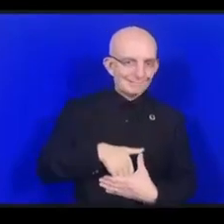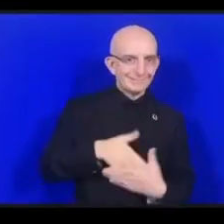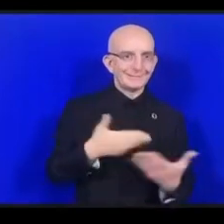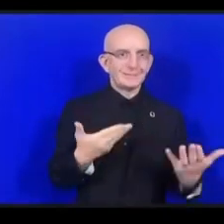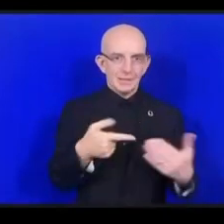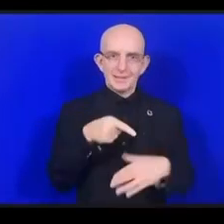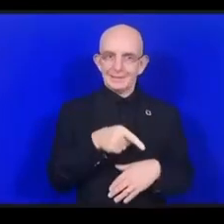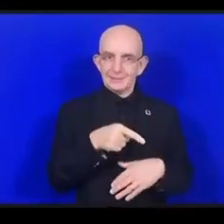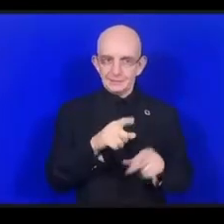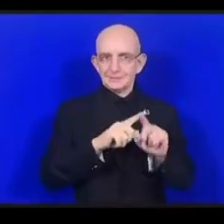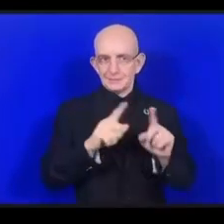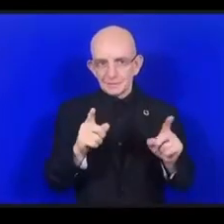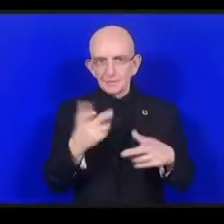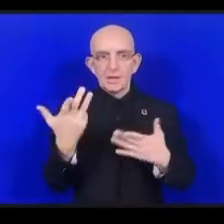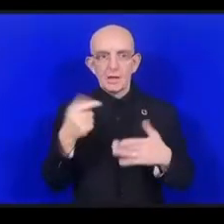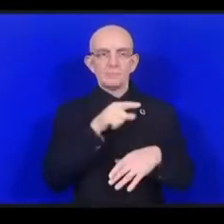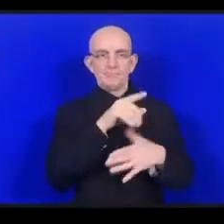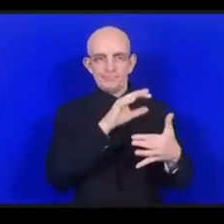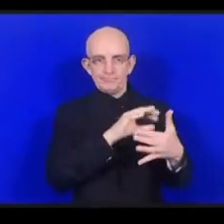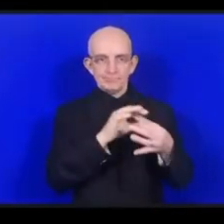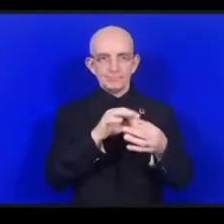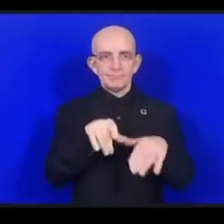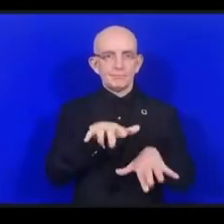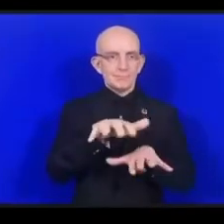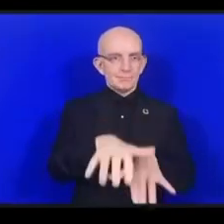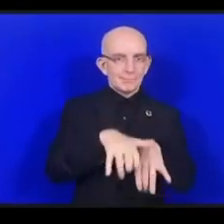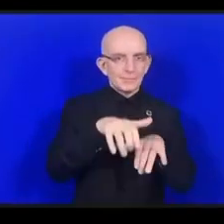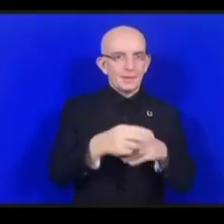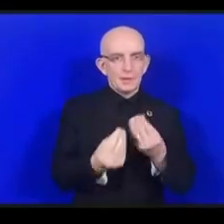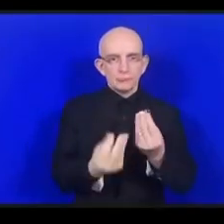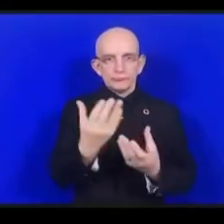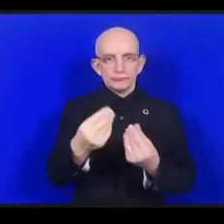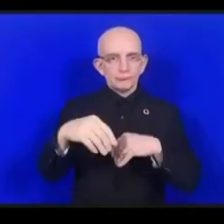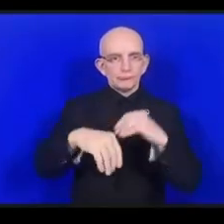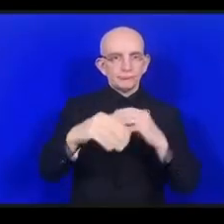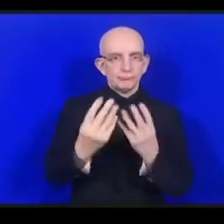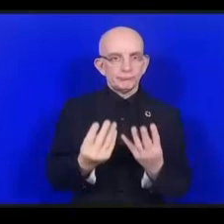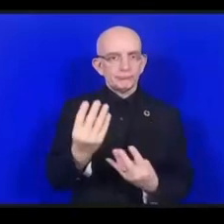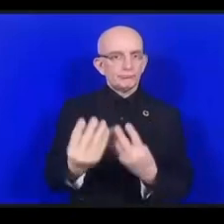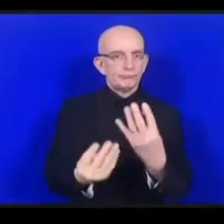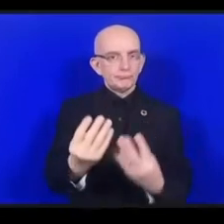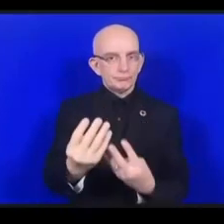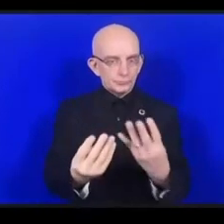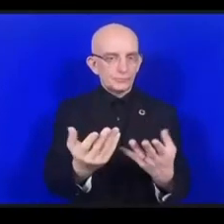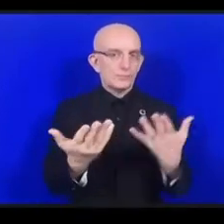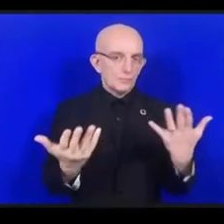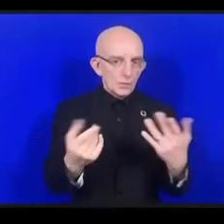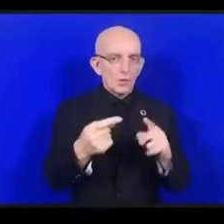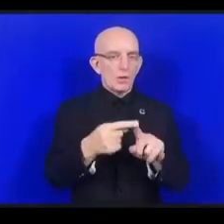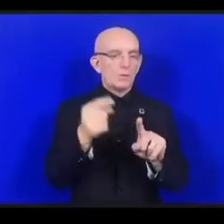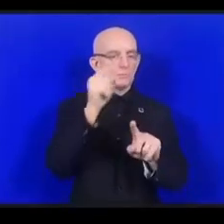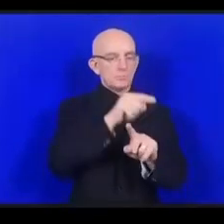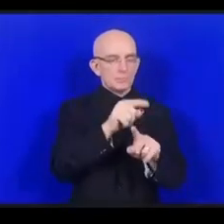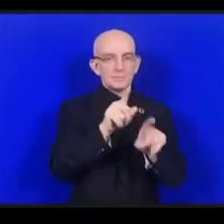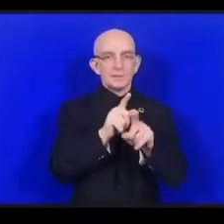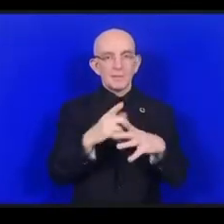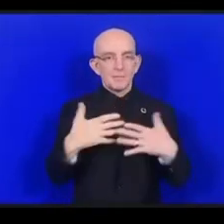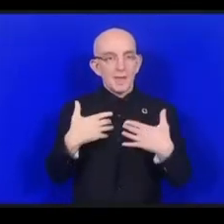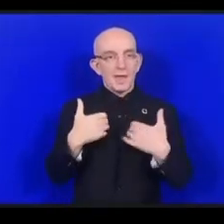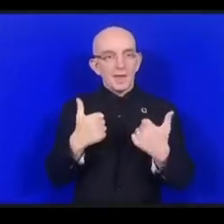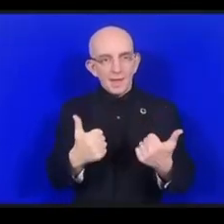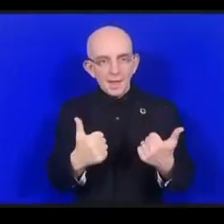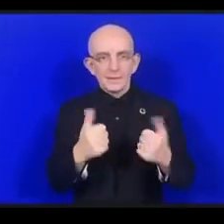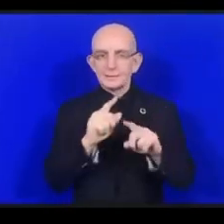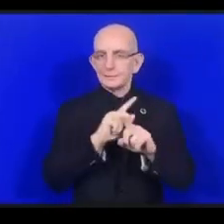的目标的。然后呢，促进卫生，用 IoT